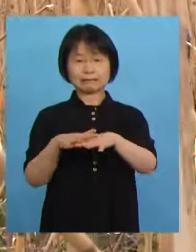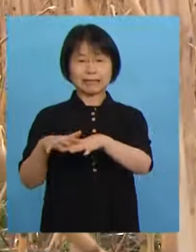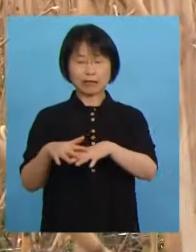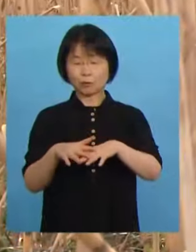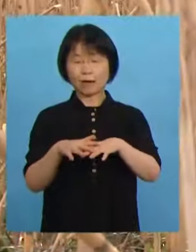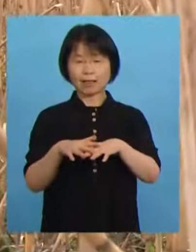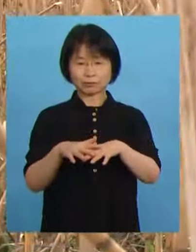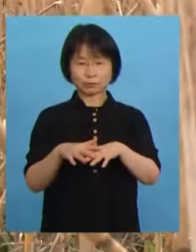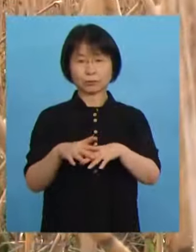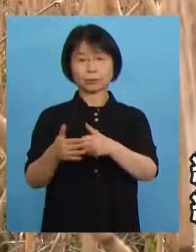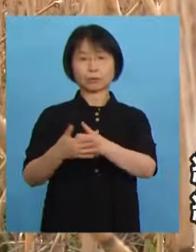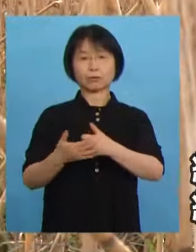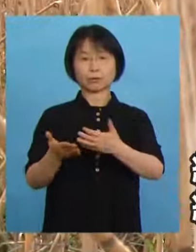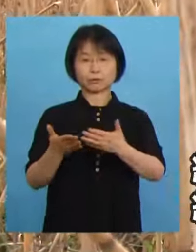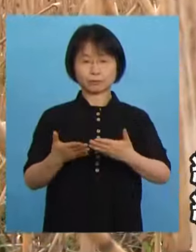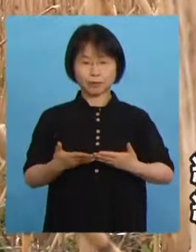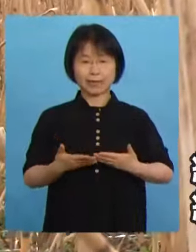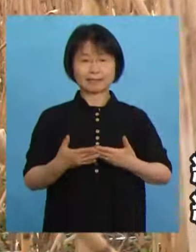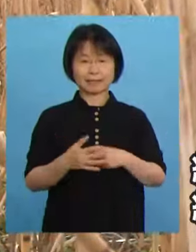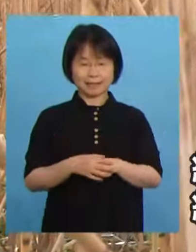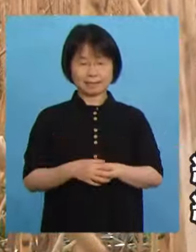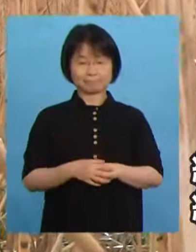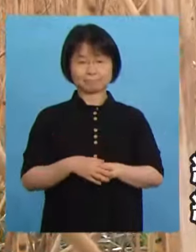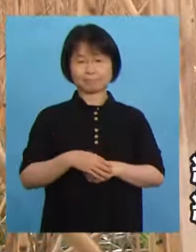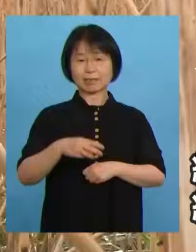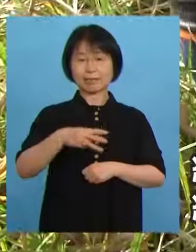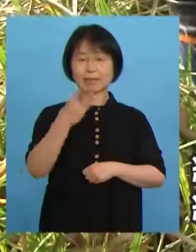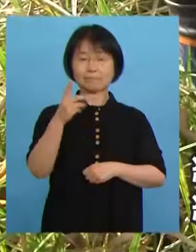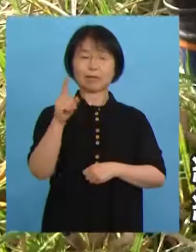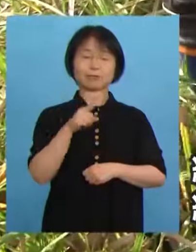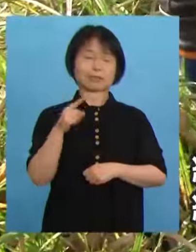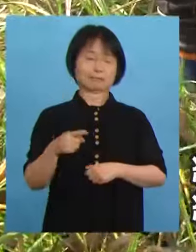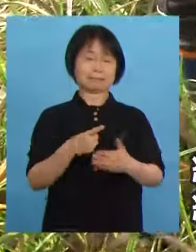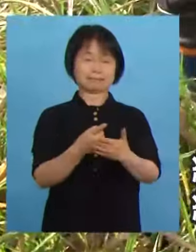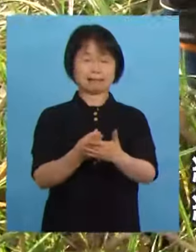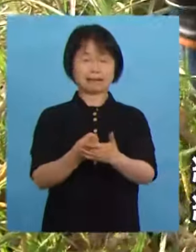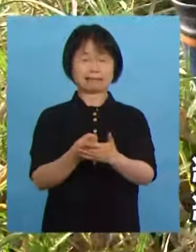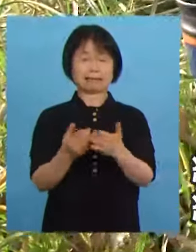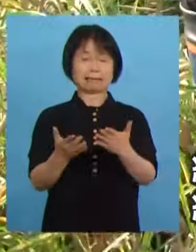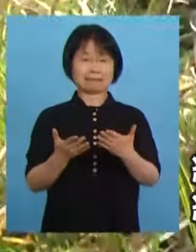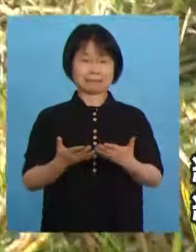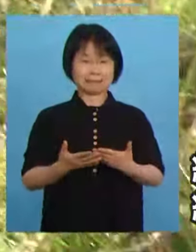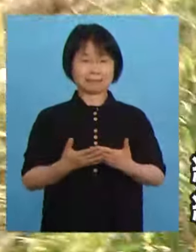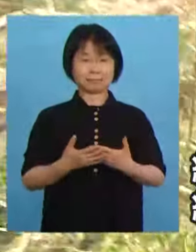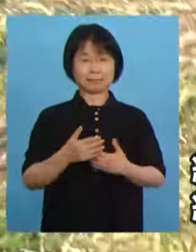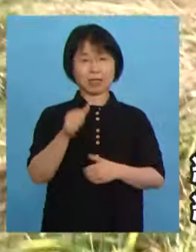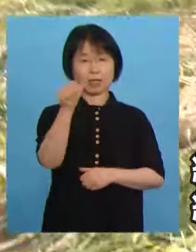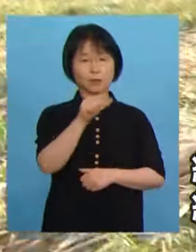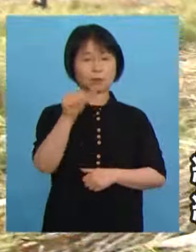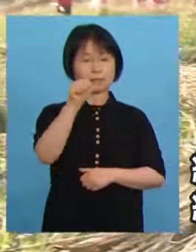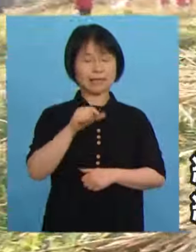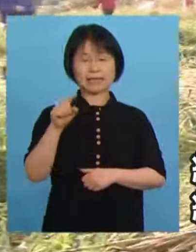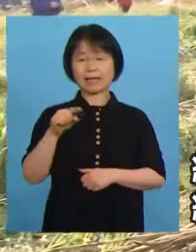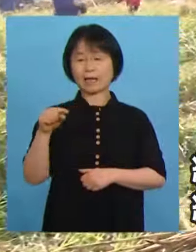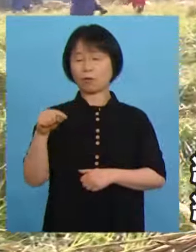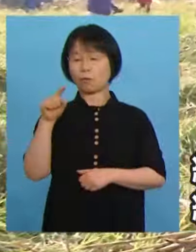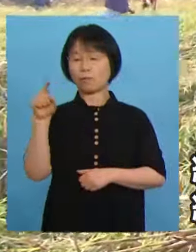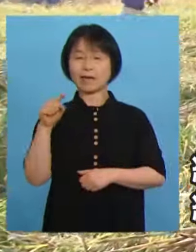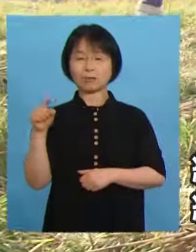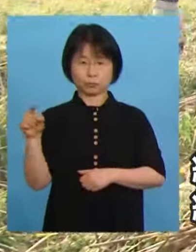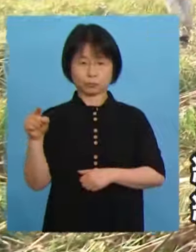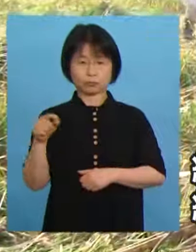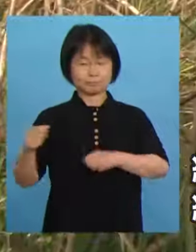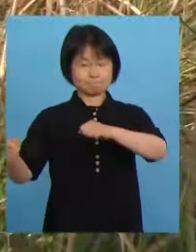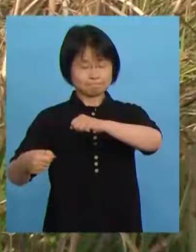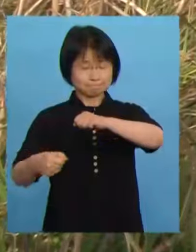により実施しました。約300人の人に参加をいただき、約5000平方メートルのヨシ狩りを